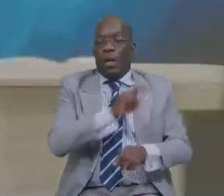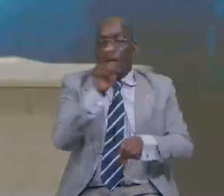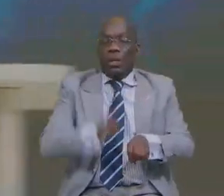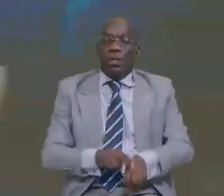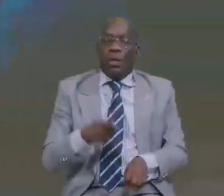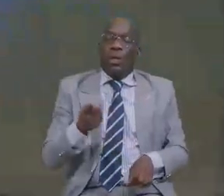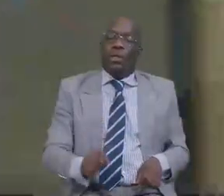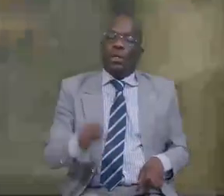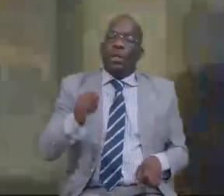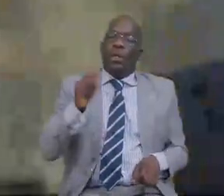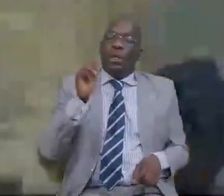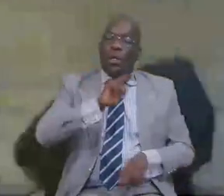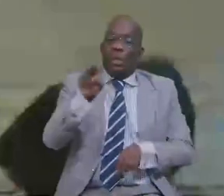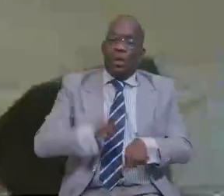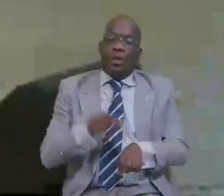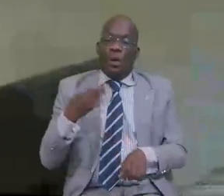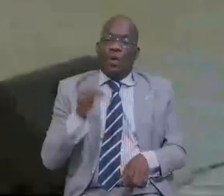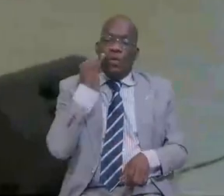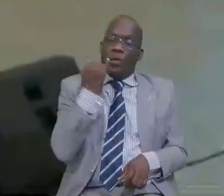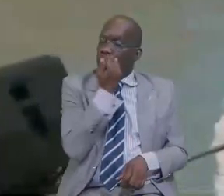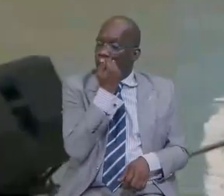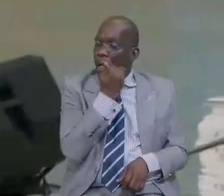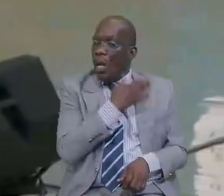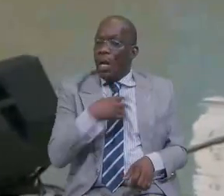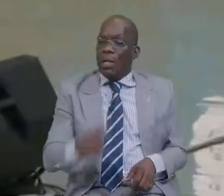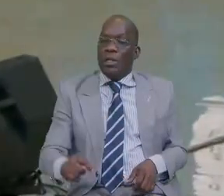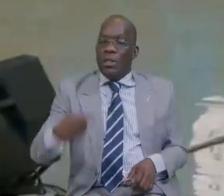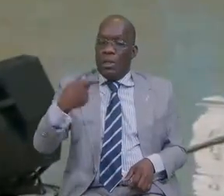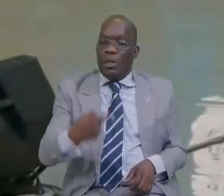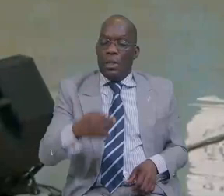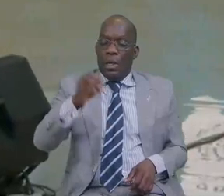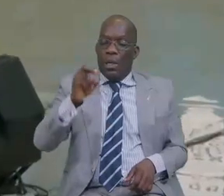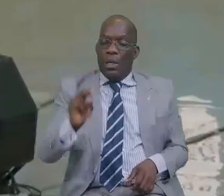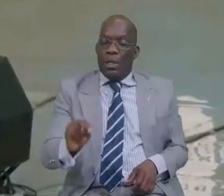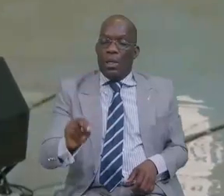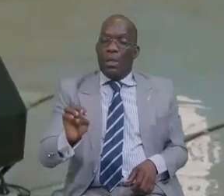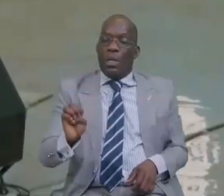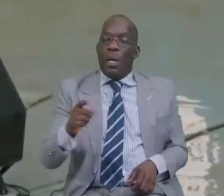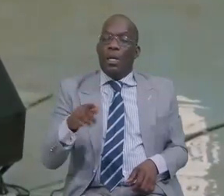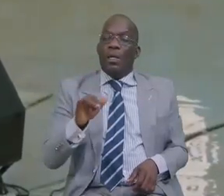d'Israël, comme les nations païennes.